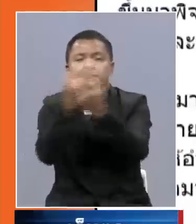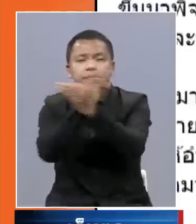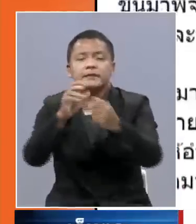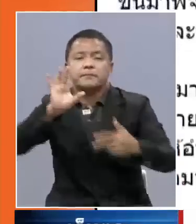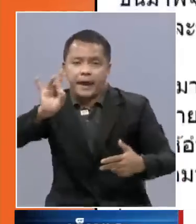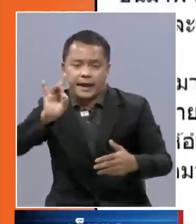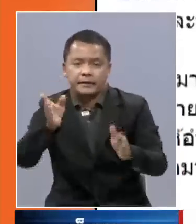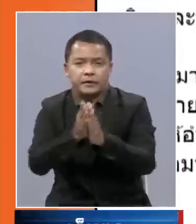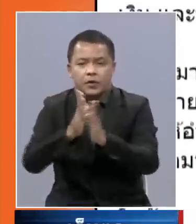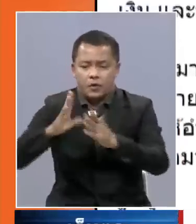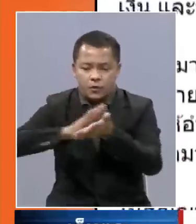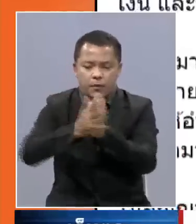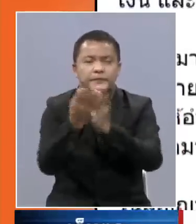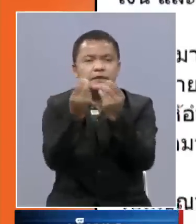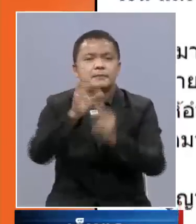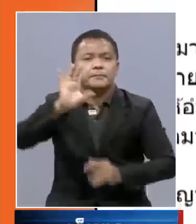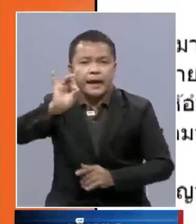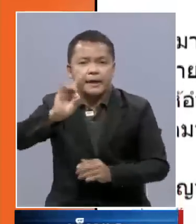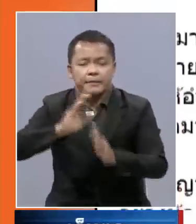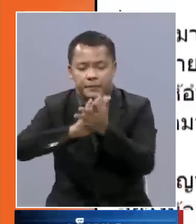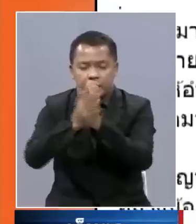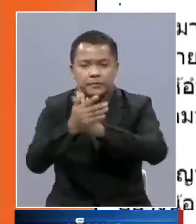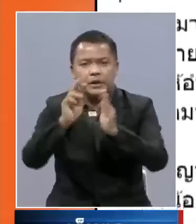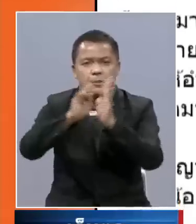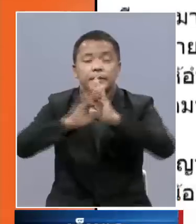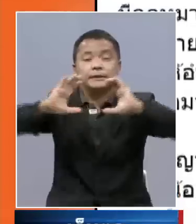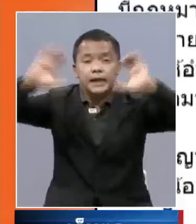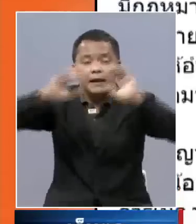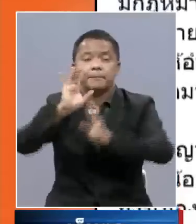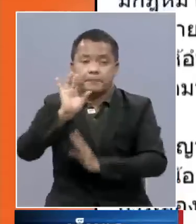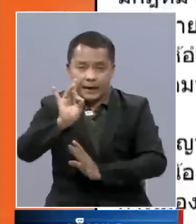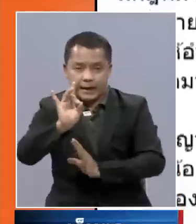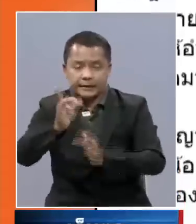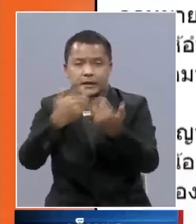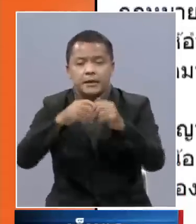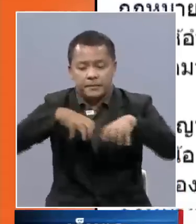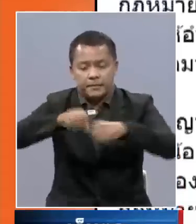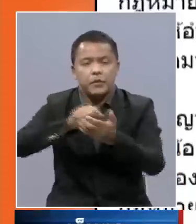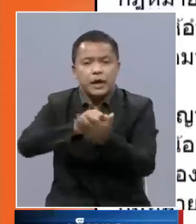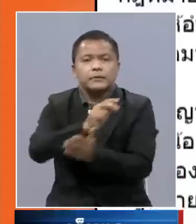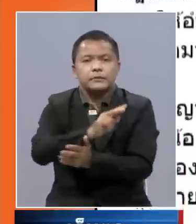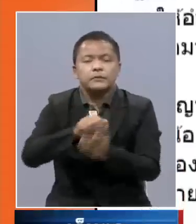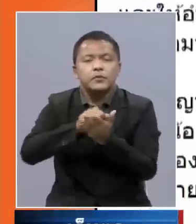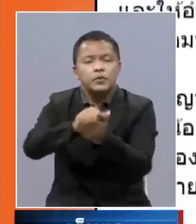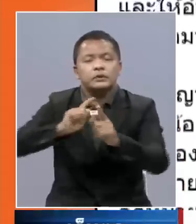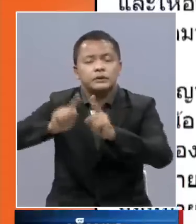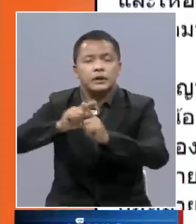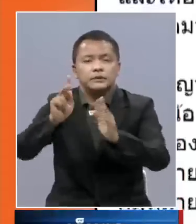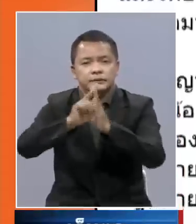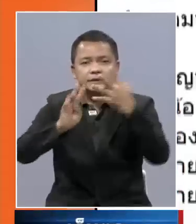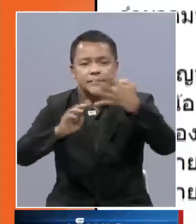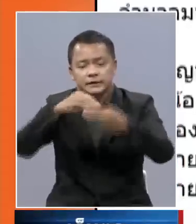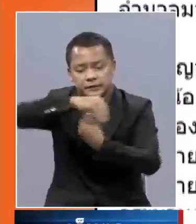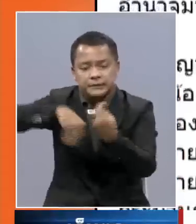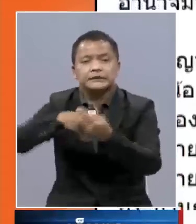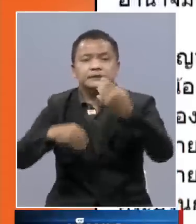8ฉบับปฏิรูปที่ดิน8ฉบับปฏิรูประบบราชการ8ฉบับบริการสาธารณะ4ฉบับกฎหมายเศรษฐกิจ